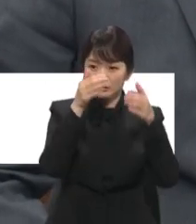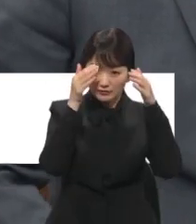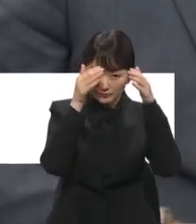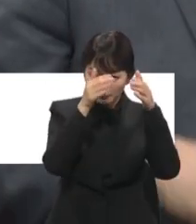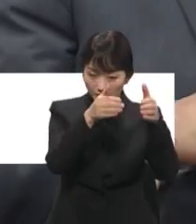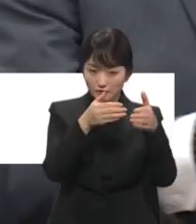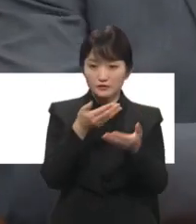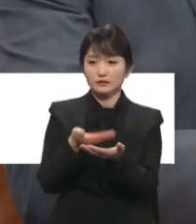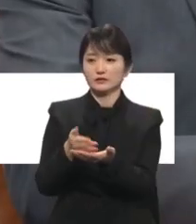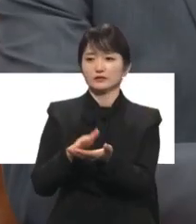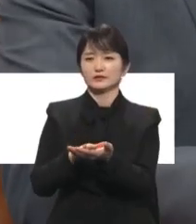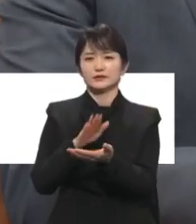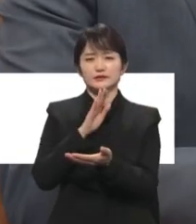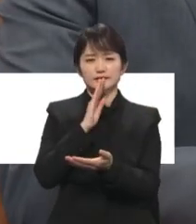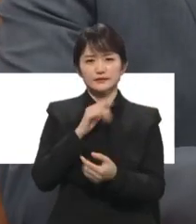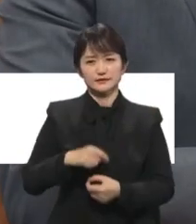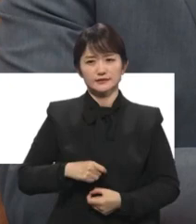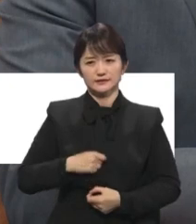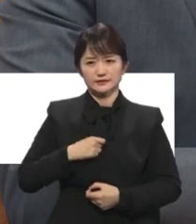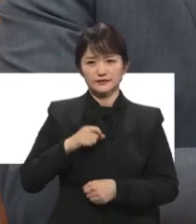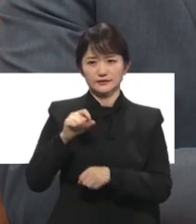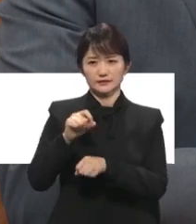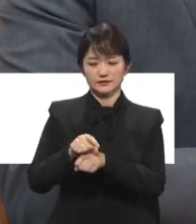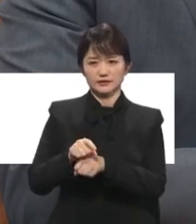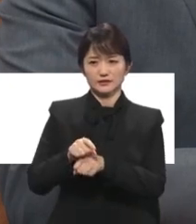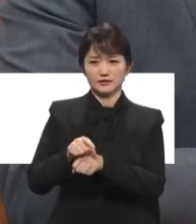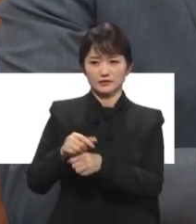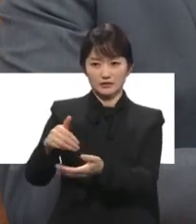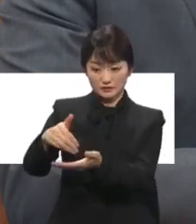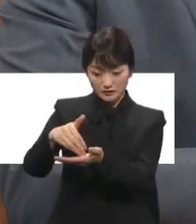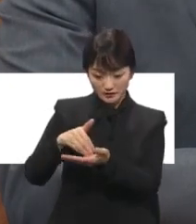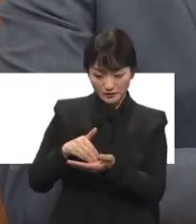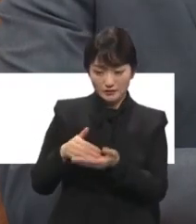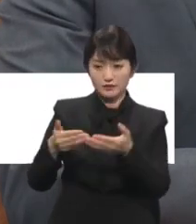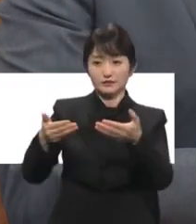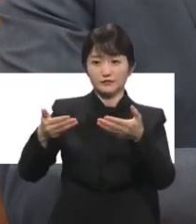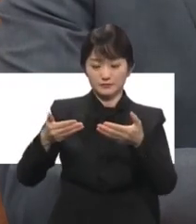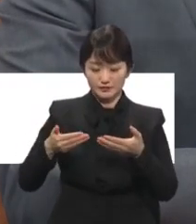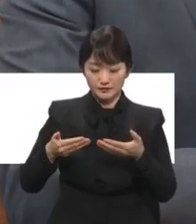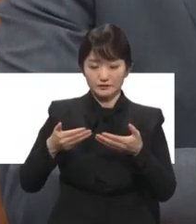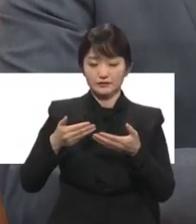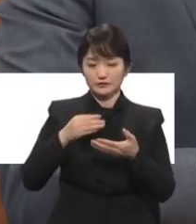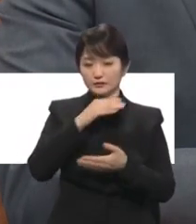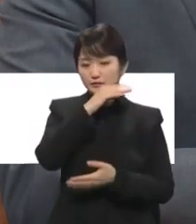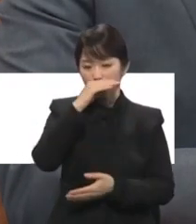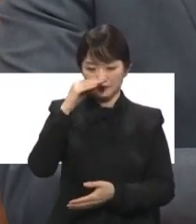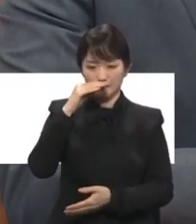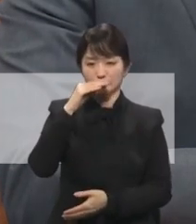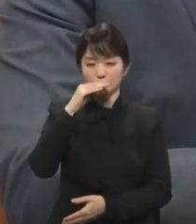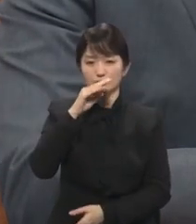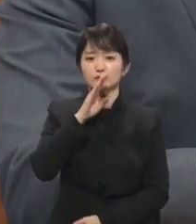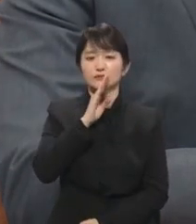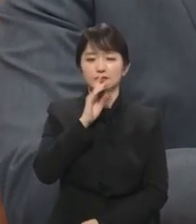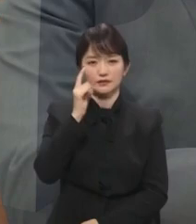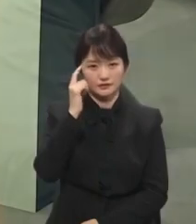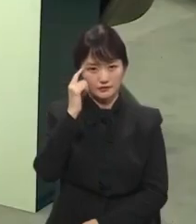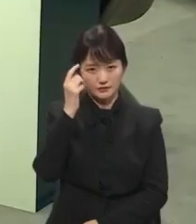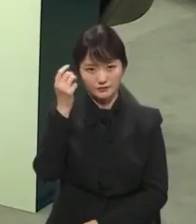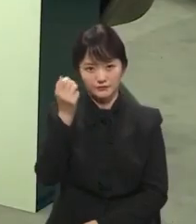혁신의 진정성을 적극 수용하는 것이 옳다는 생각을 가지고 있습니다